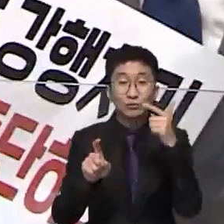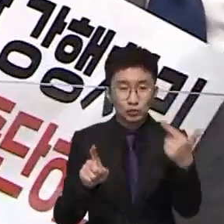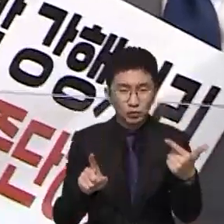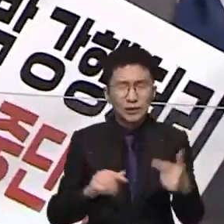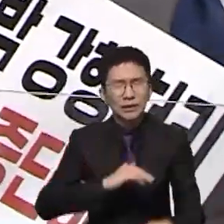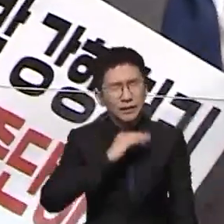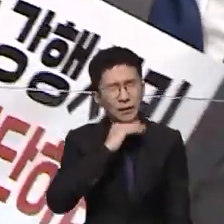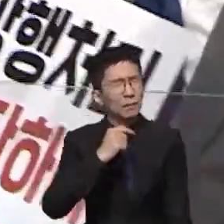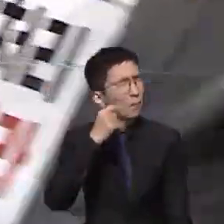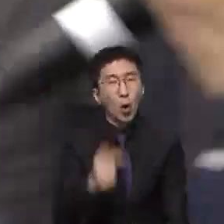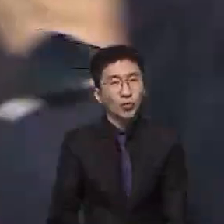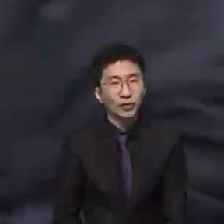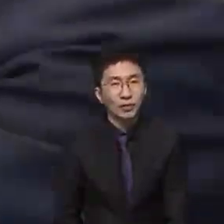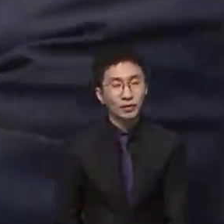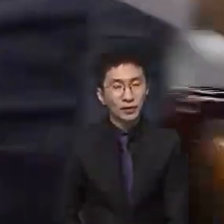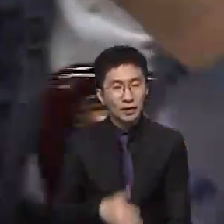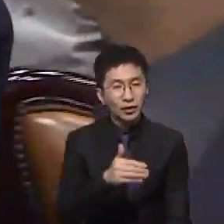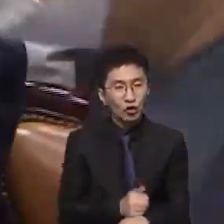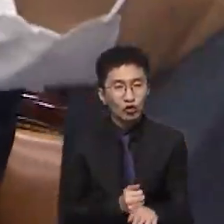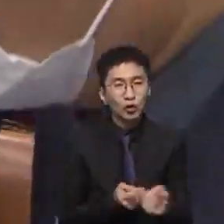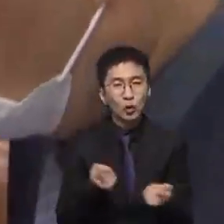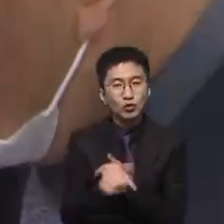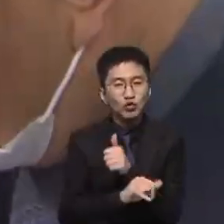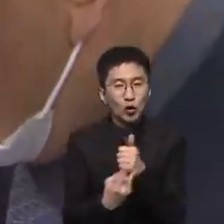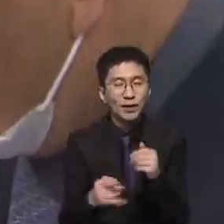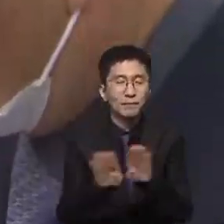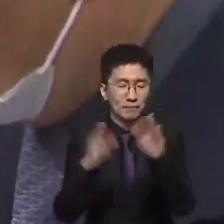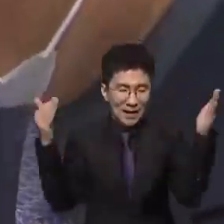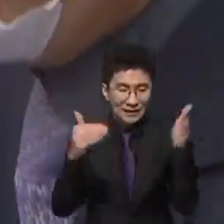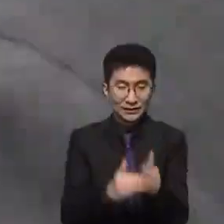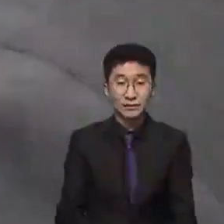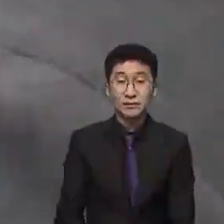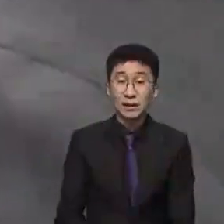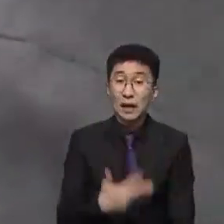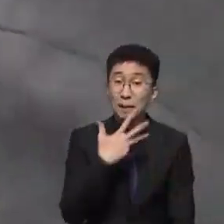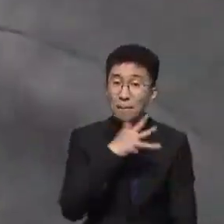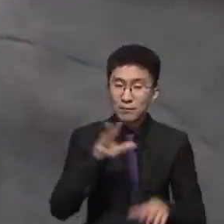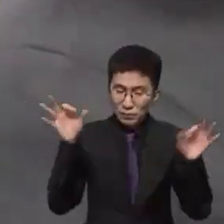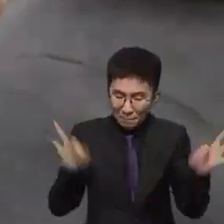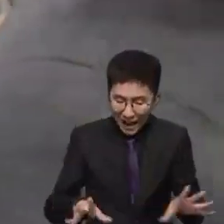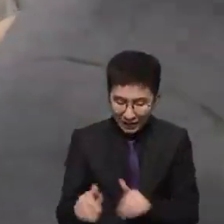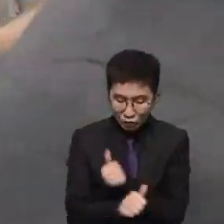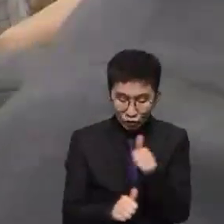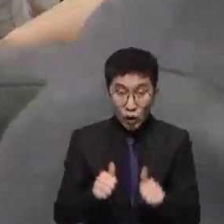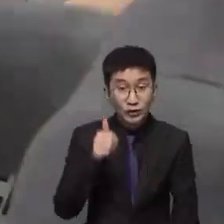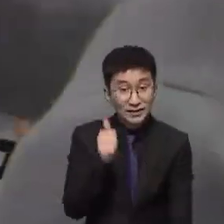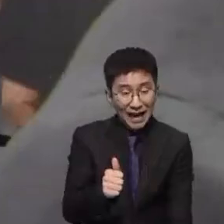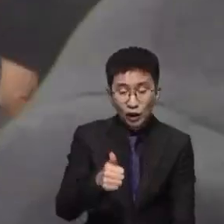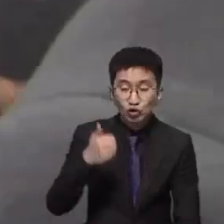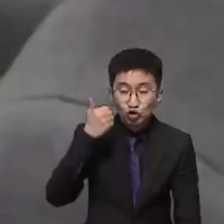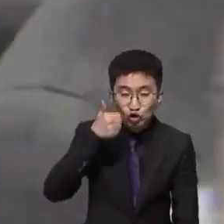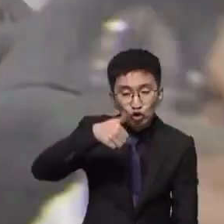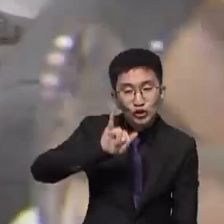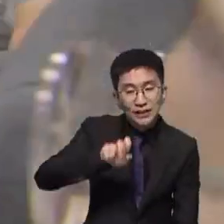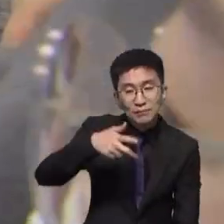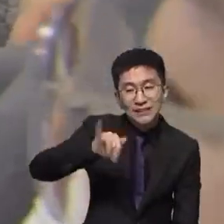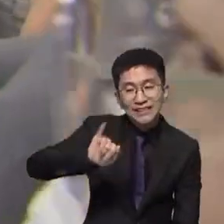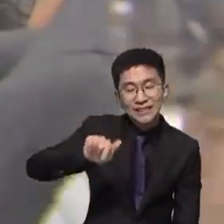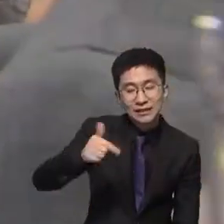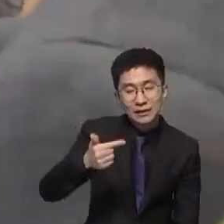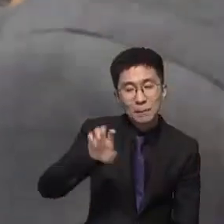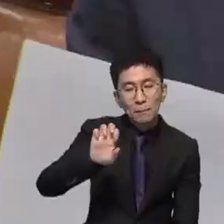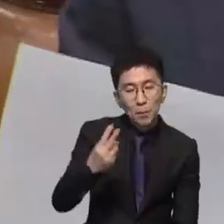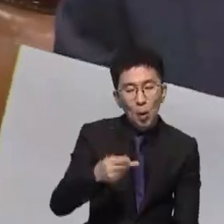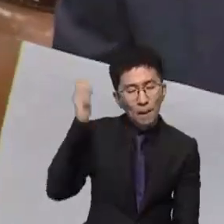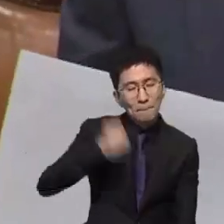더는 기다릴 수 없다며 안건조정위를 열었습니다. 8분 만에 위원장을 맡은 민주당 김진표 의원이 의사봉을 두드립니다.